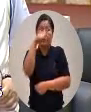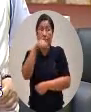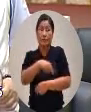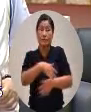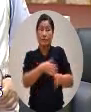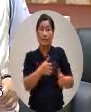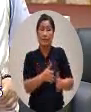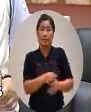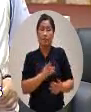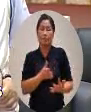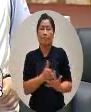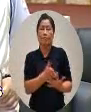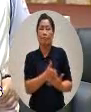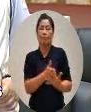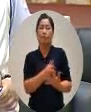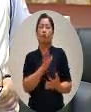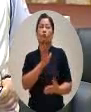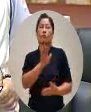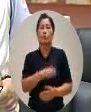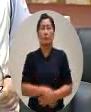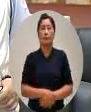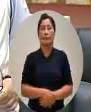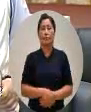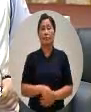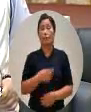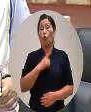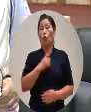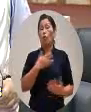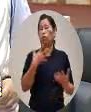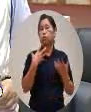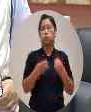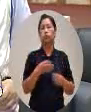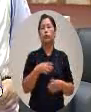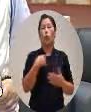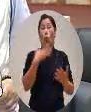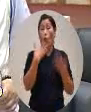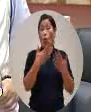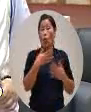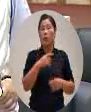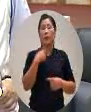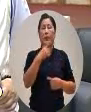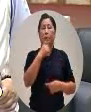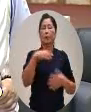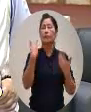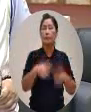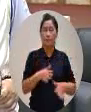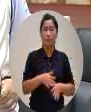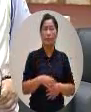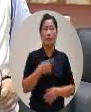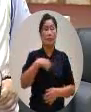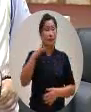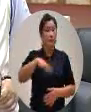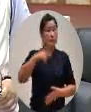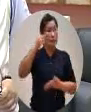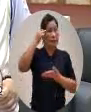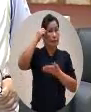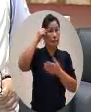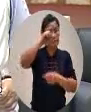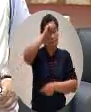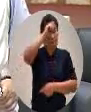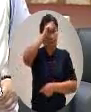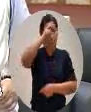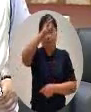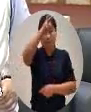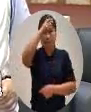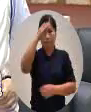有所介入我不要說得很白但是,在這個部分我希望說我們警察局長